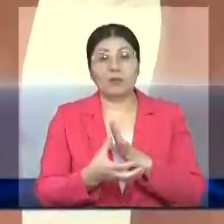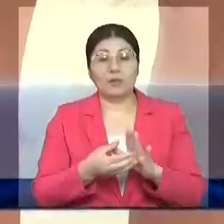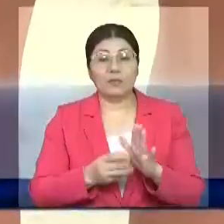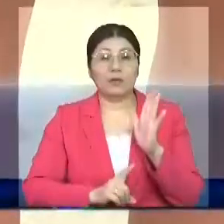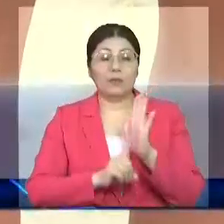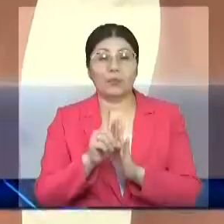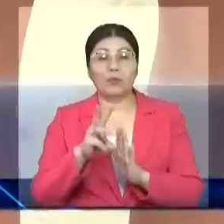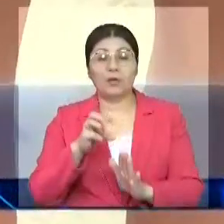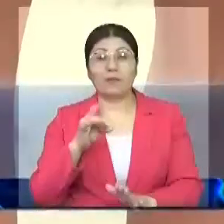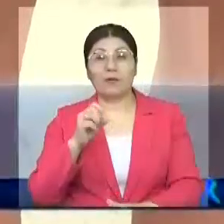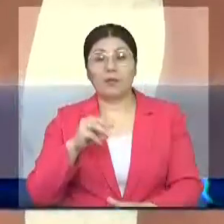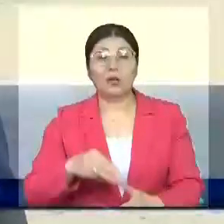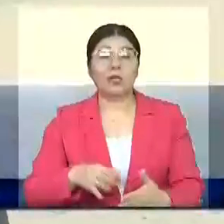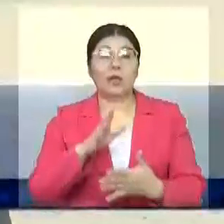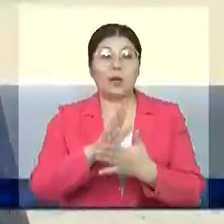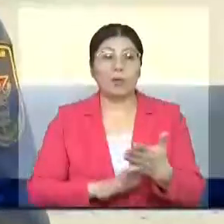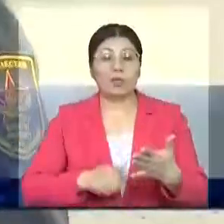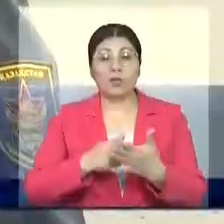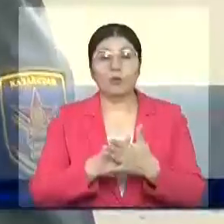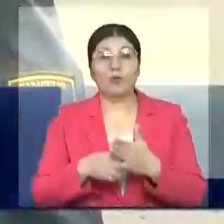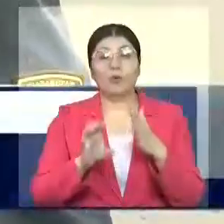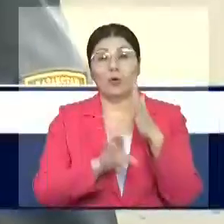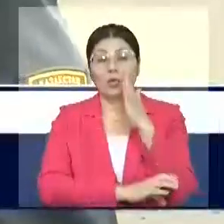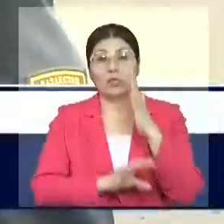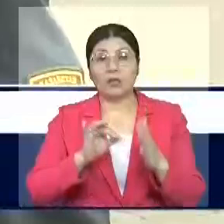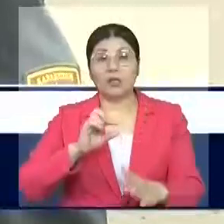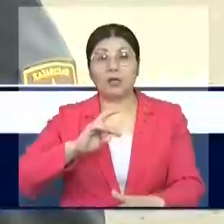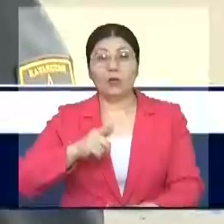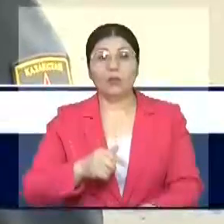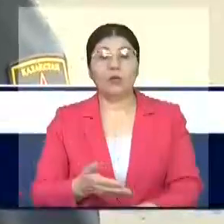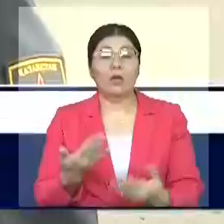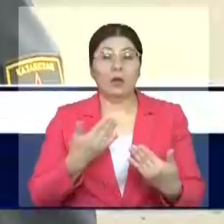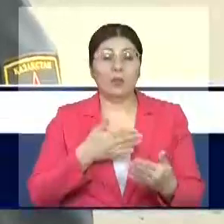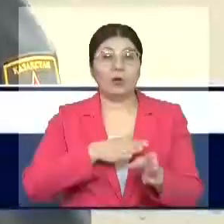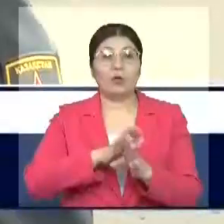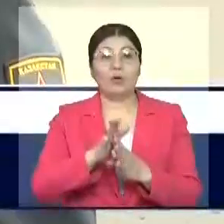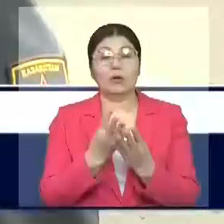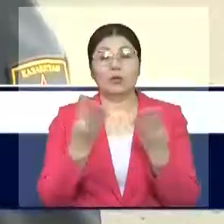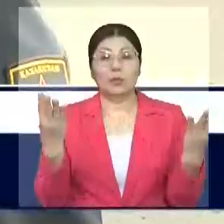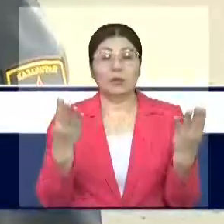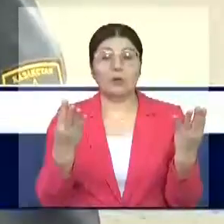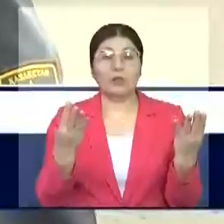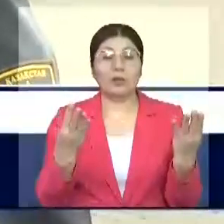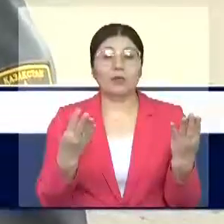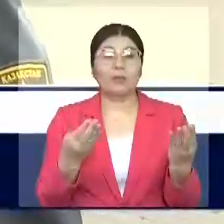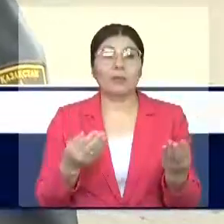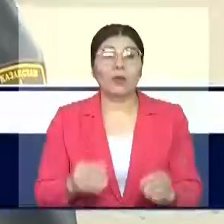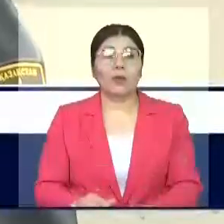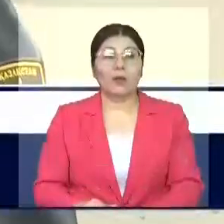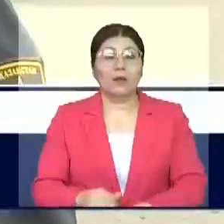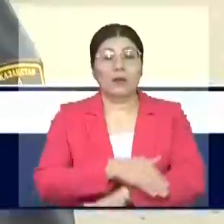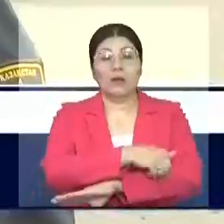1 марта и продлится до конца июня мы уже пополнили ряды пограничных службы комитета национальной